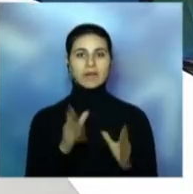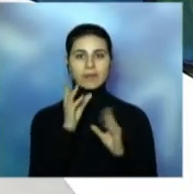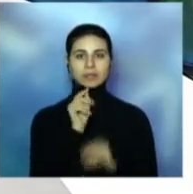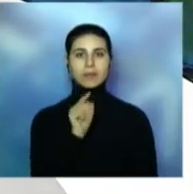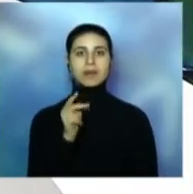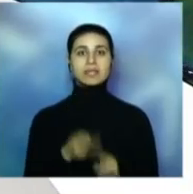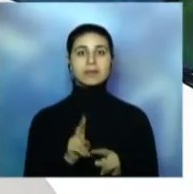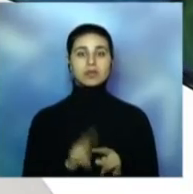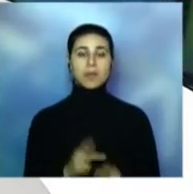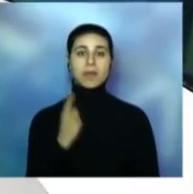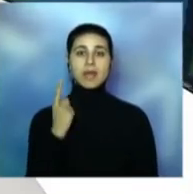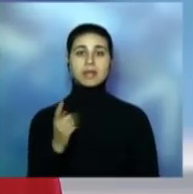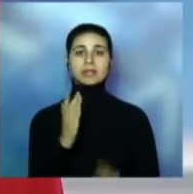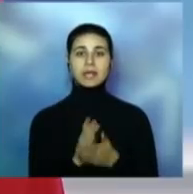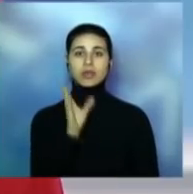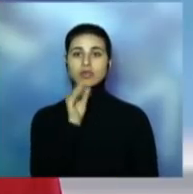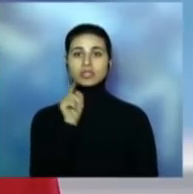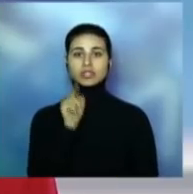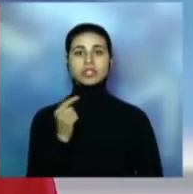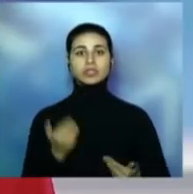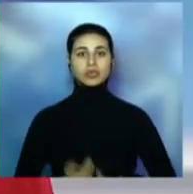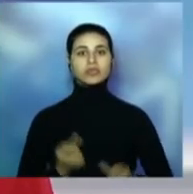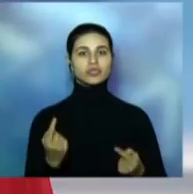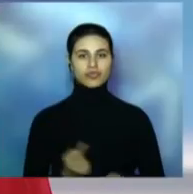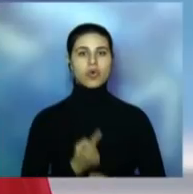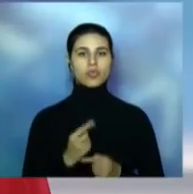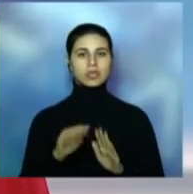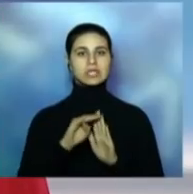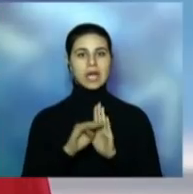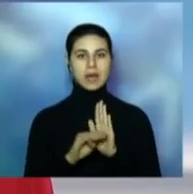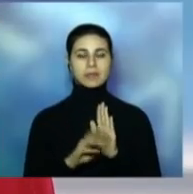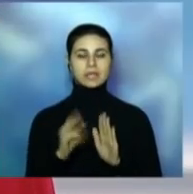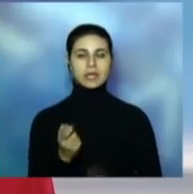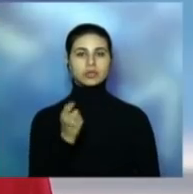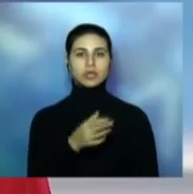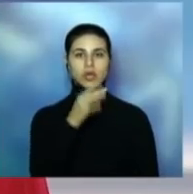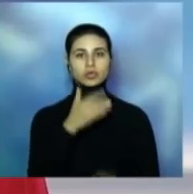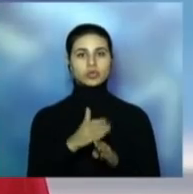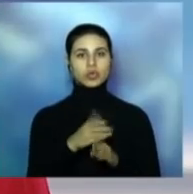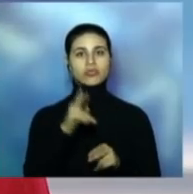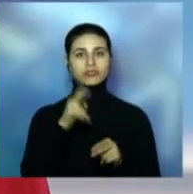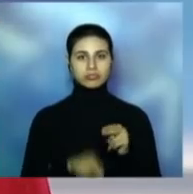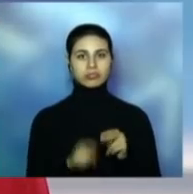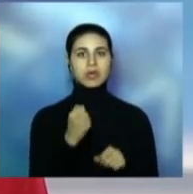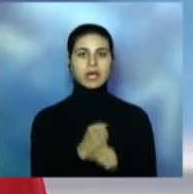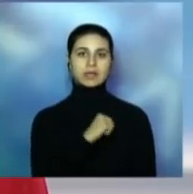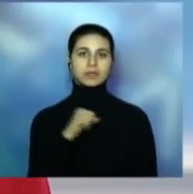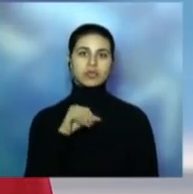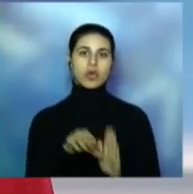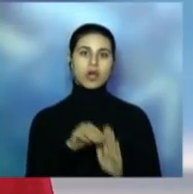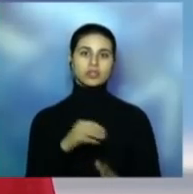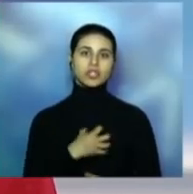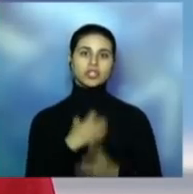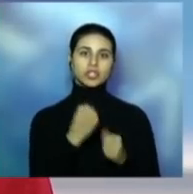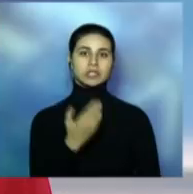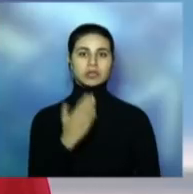მათ, რადგან ერთია, როდესაც ჩვენ ცხოვრობ ჩვეული ტემპით და გარკვეული პერიოდის გასვლის შემდეგ აკეთებ არ ჩემან სიცხოვრო